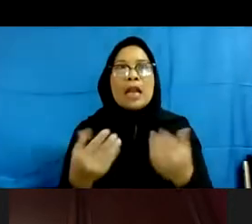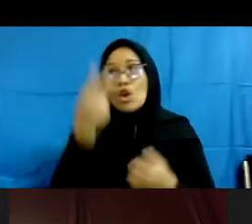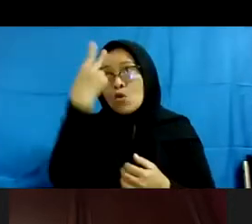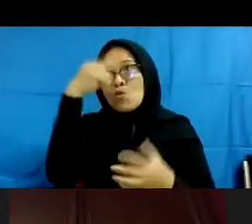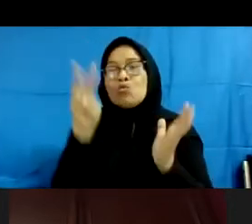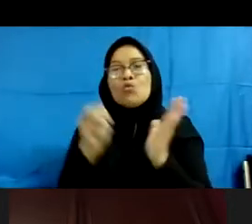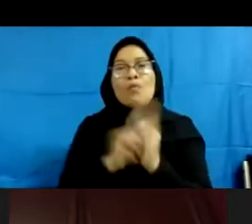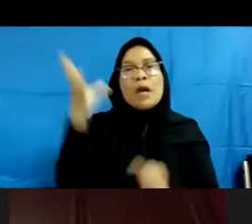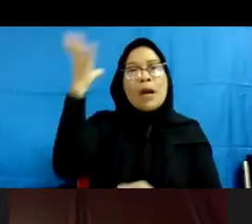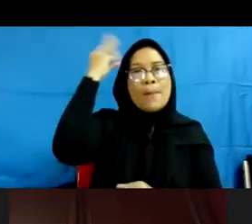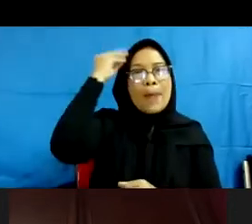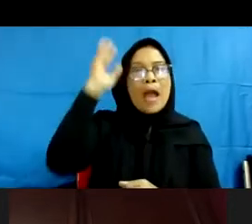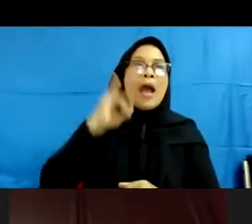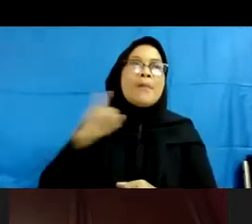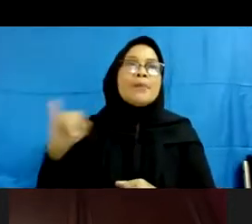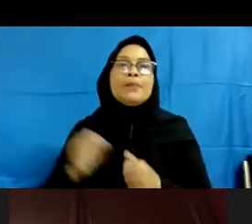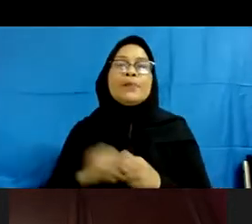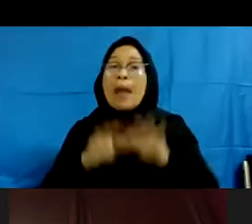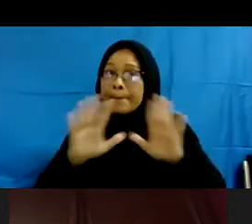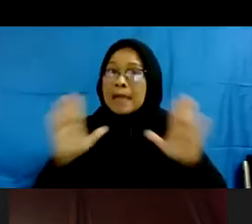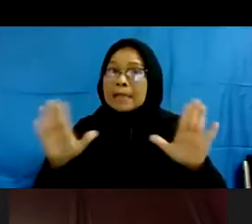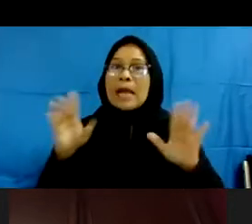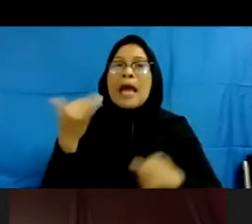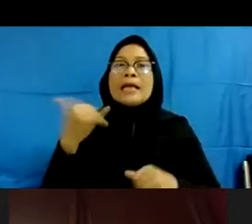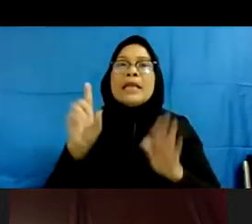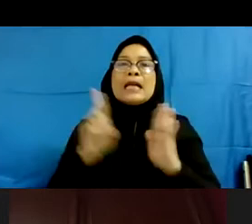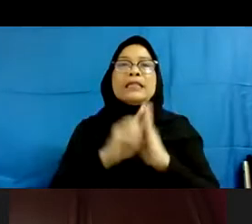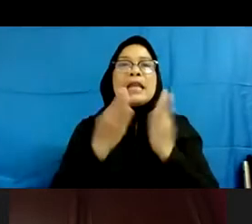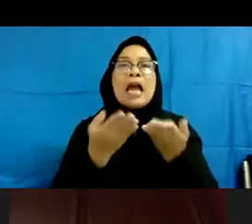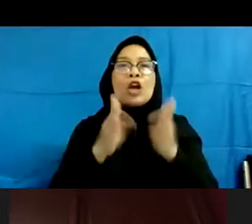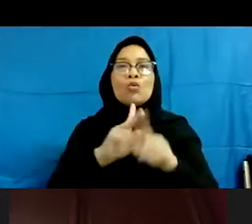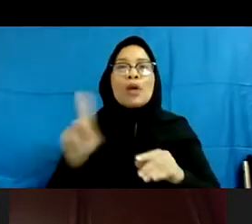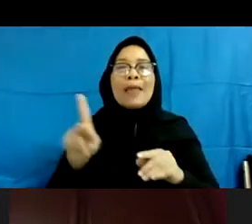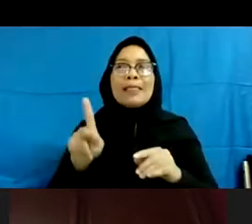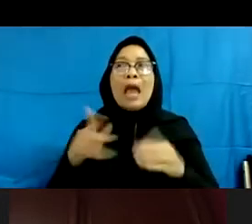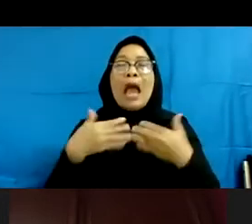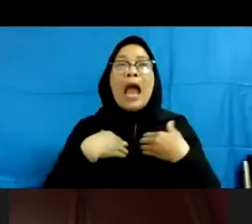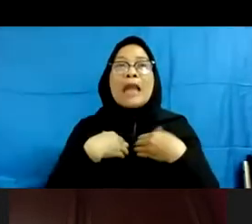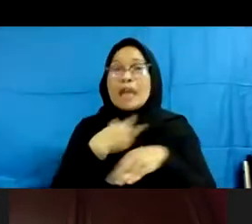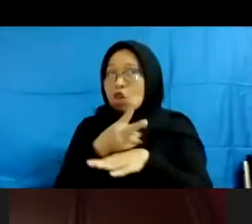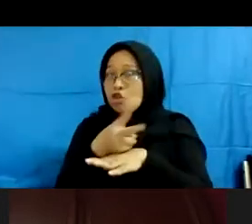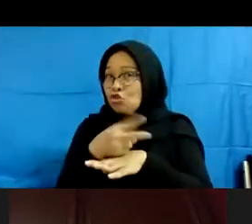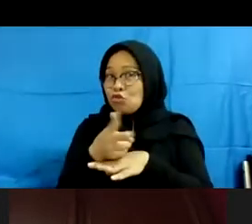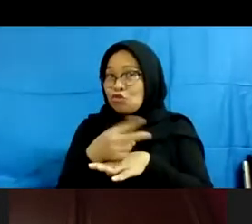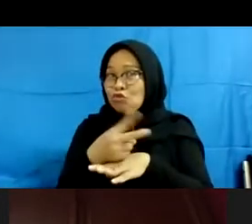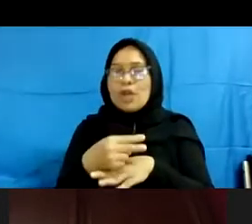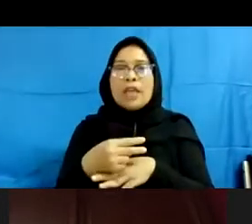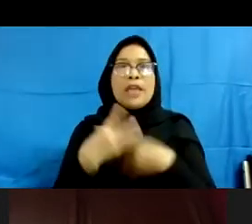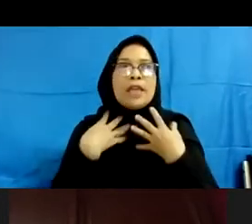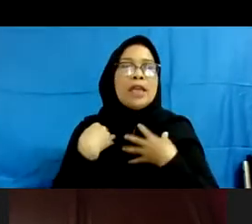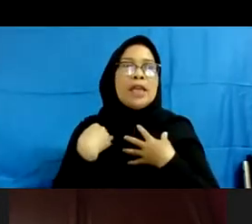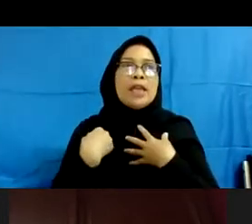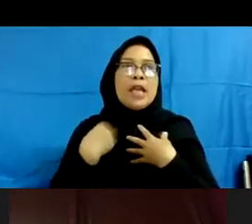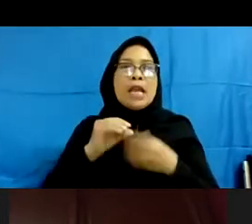hal yang pernah kami lakukan survei, tetapi survei ini memang secara Google Form ya, sehingga yang